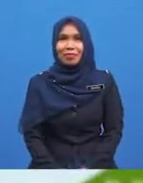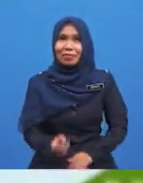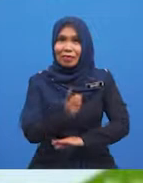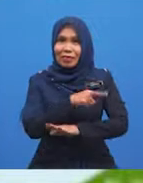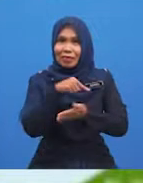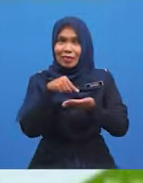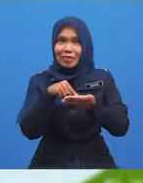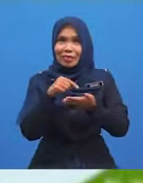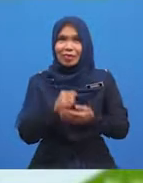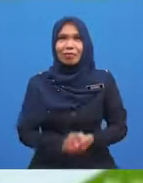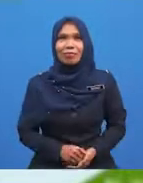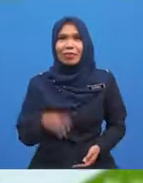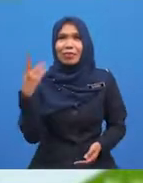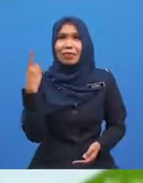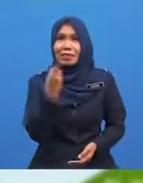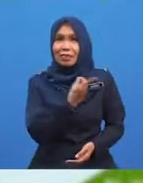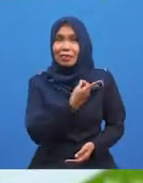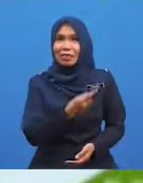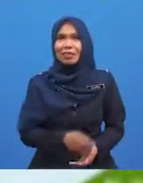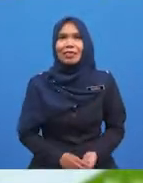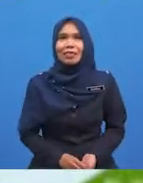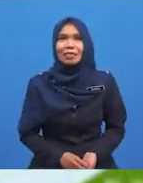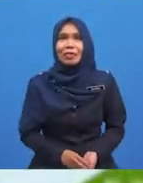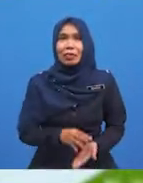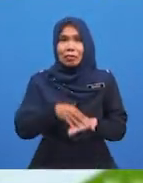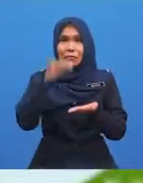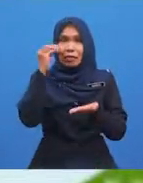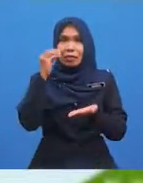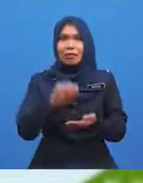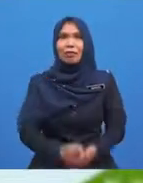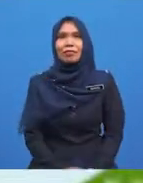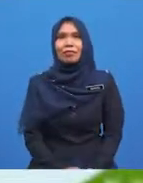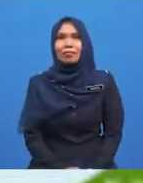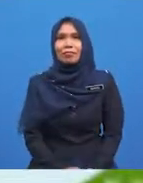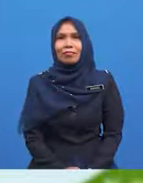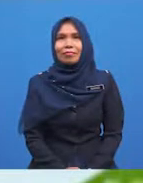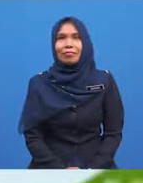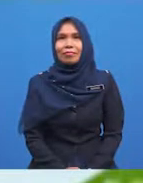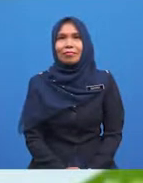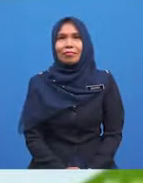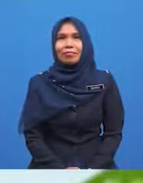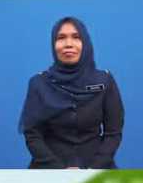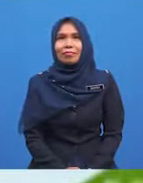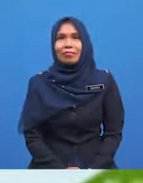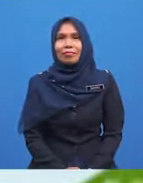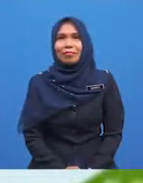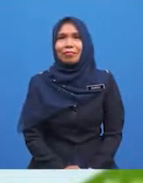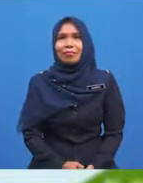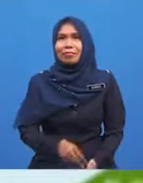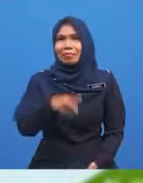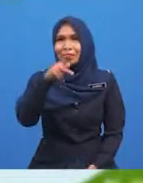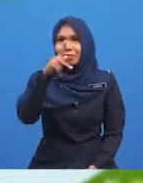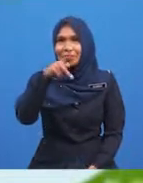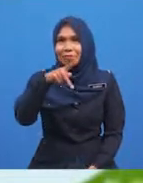Hari ini, kita bersiaran bagi mata pelajaran pengajian am semester 1 bersama